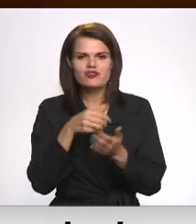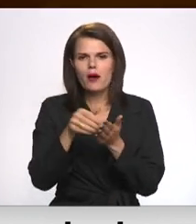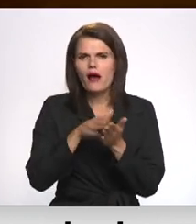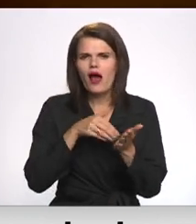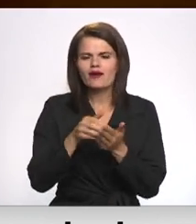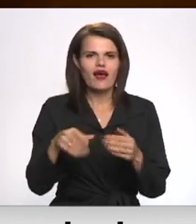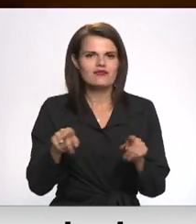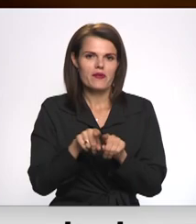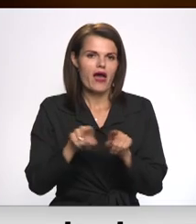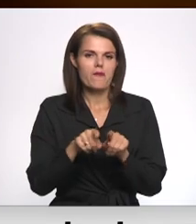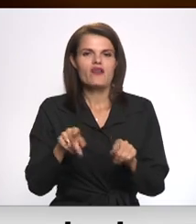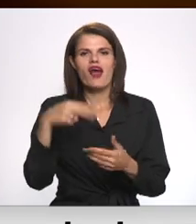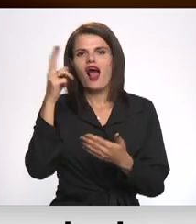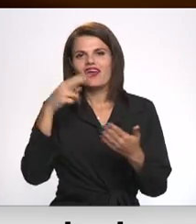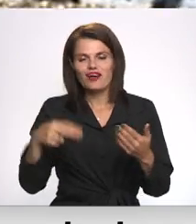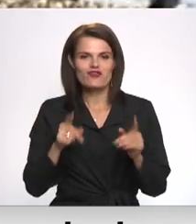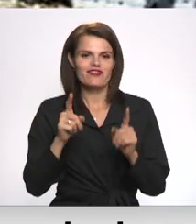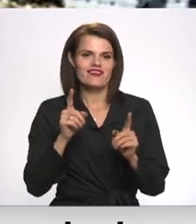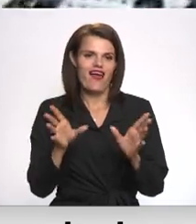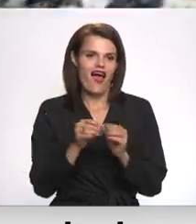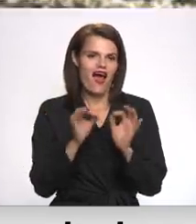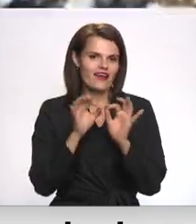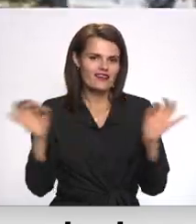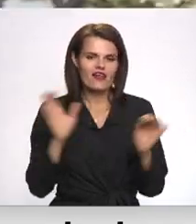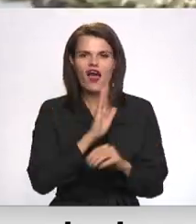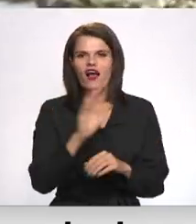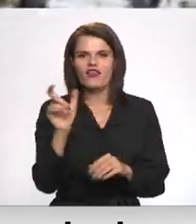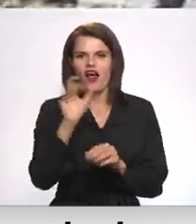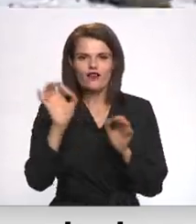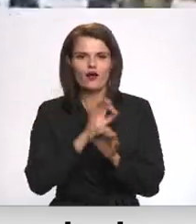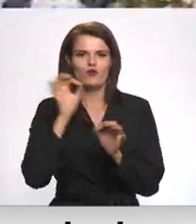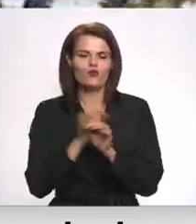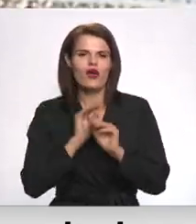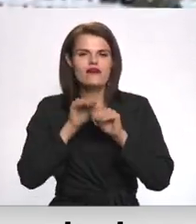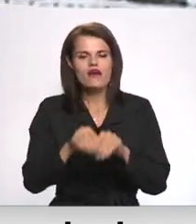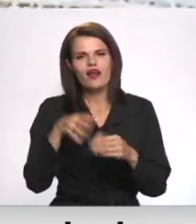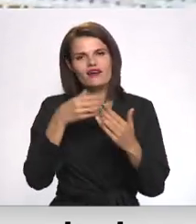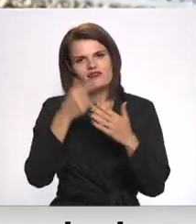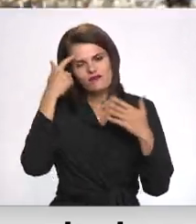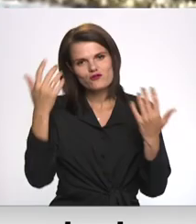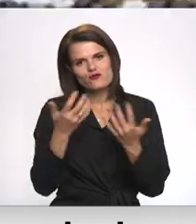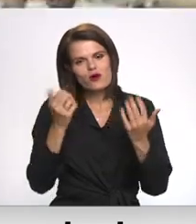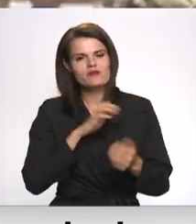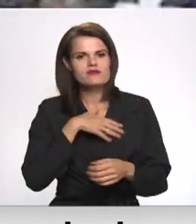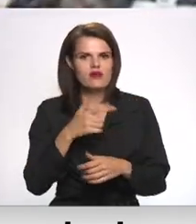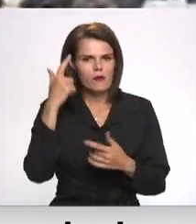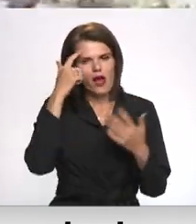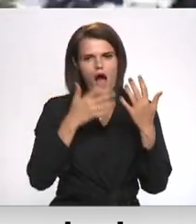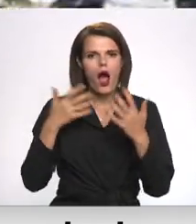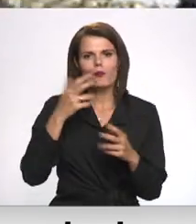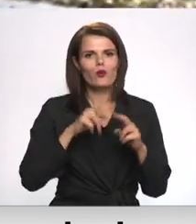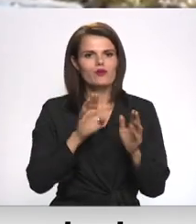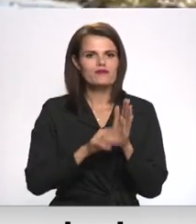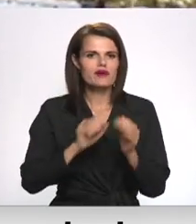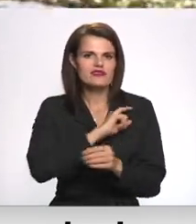niansēm ir tā pati gleznošana, tikai ar diegiem. Katrā adatas dūrienā, ieliekot savas domas, sāpes, savu apjukumu un